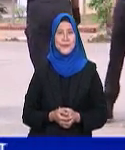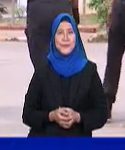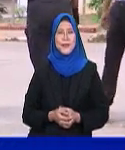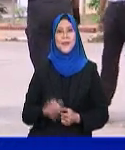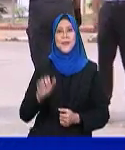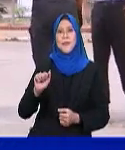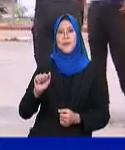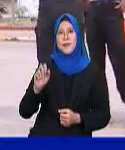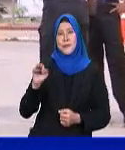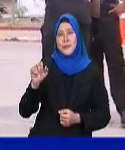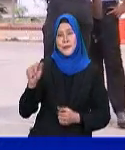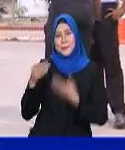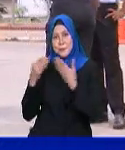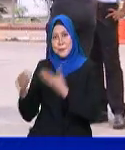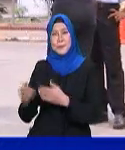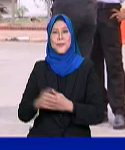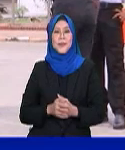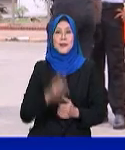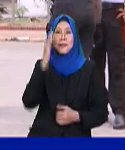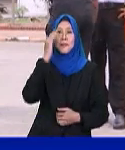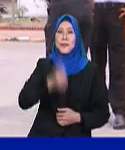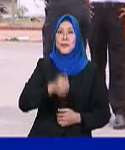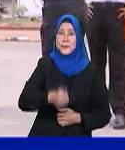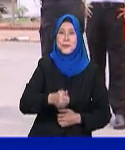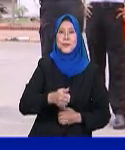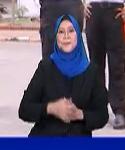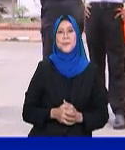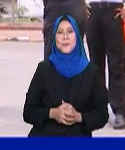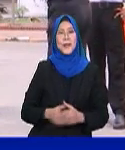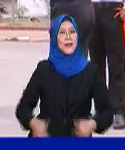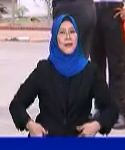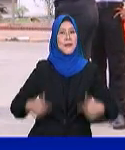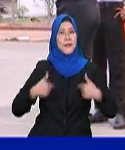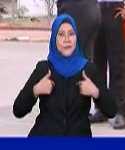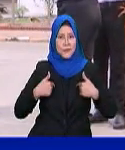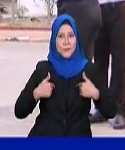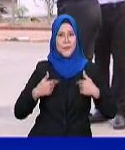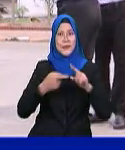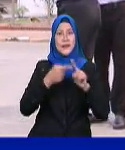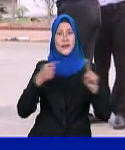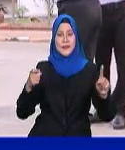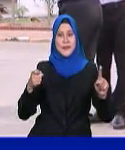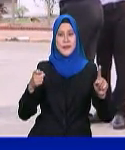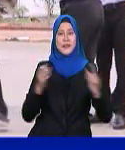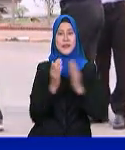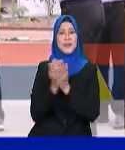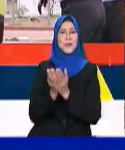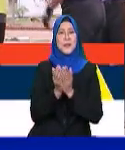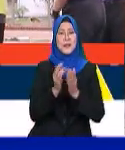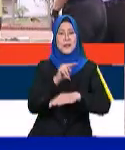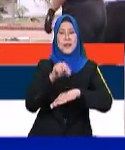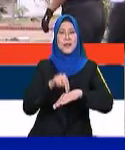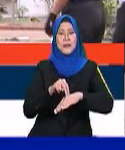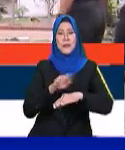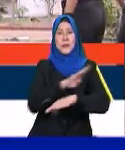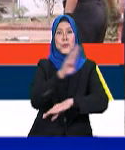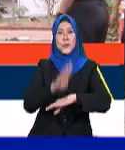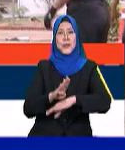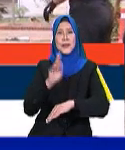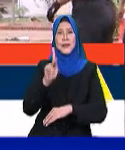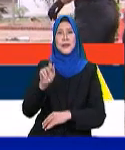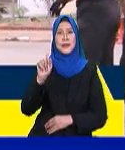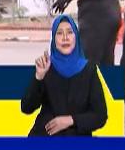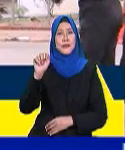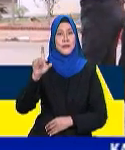Baik, Amelina. Assalamualaikum dan salam sejahtera. Bersiar langsung sekali lagi dari Sekolah Menengah Kebangsaan Bukit Katil